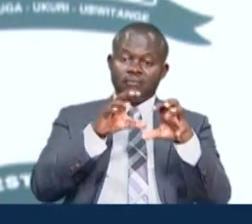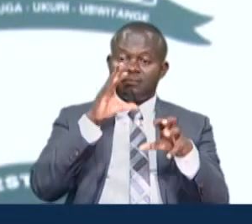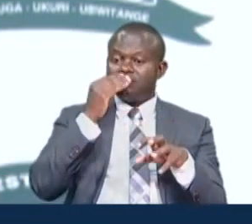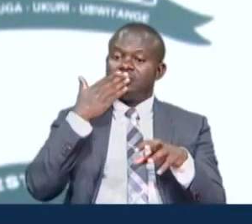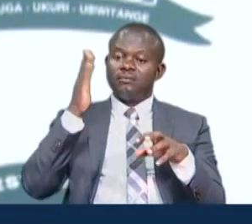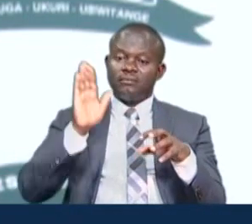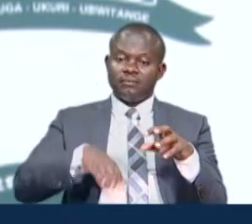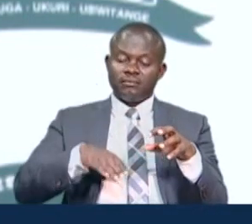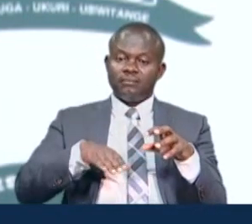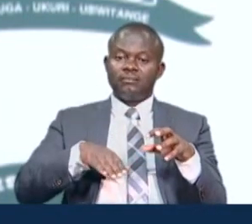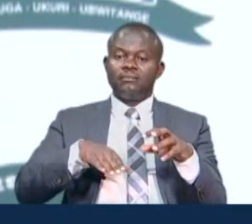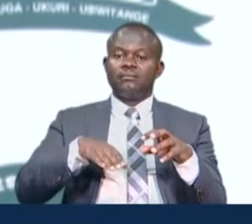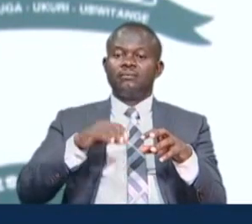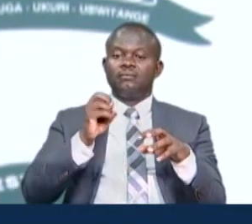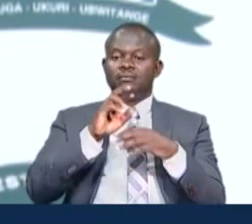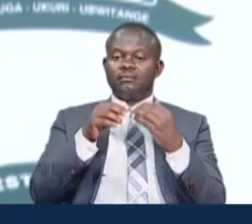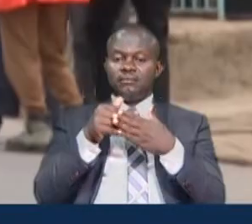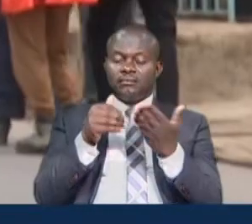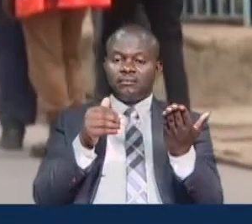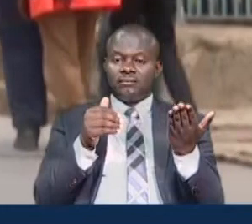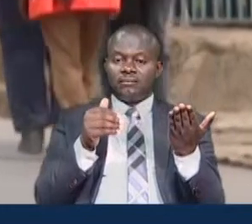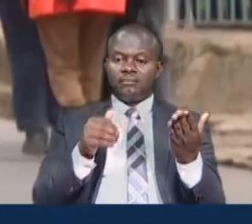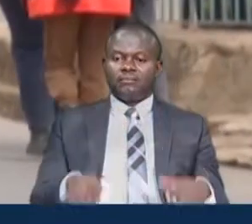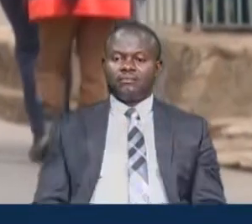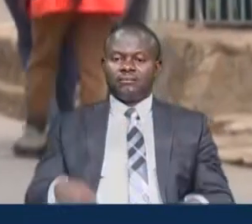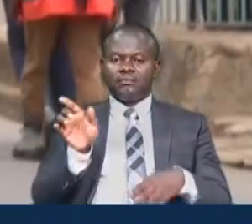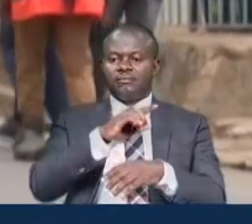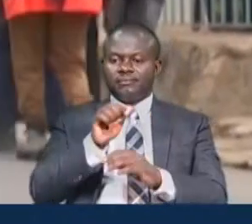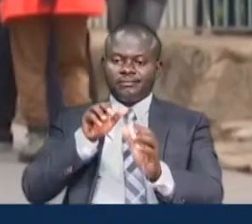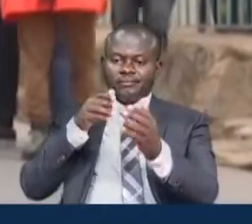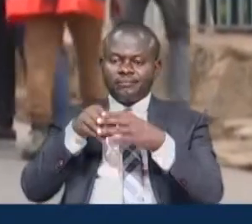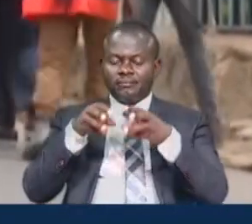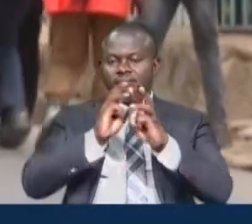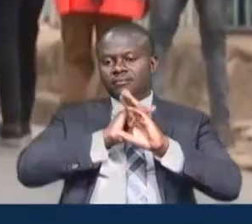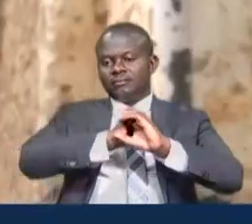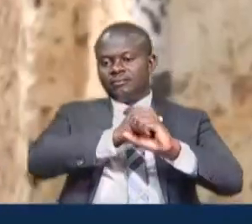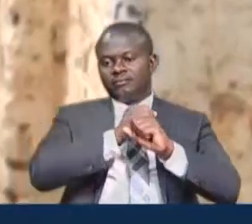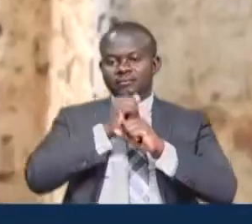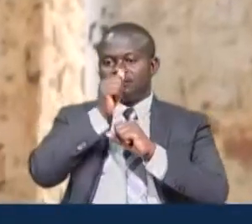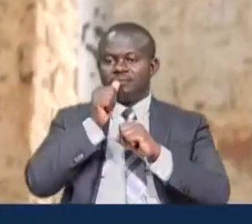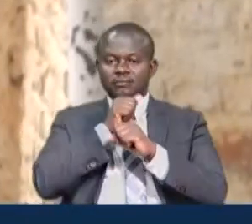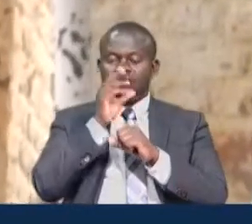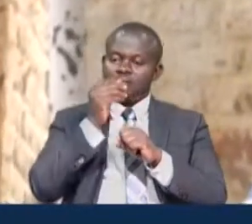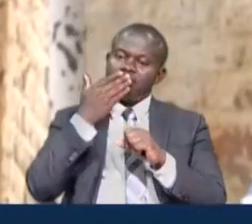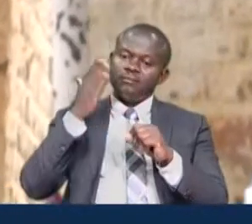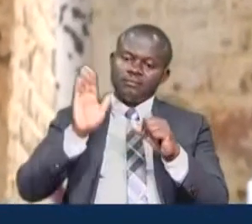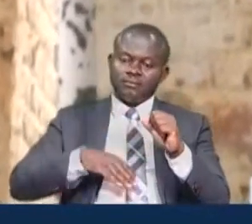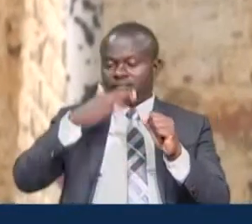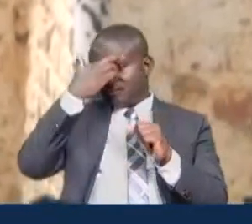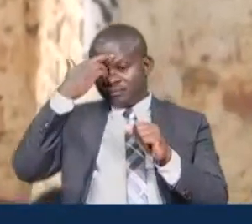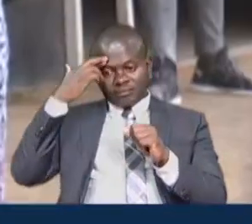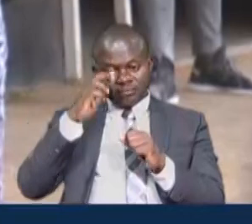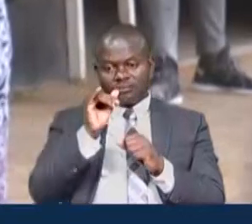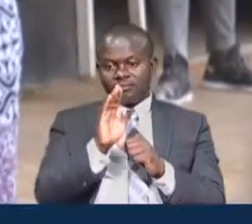gusebanya blackmailing cyangwa chantage. Aba kuki cyaha gikurikiranwa mu buryo burinda amabanga y'uwashakaga gusebywa ari nayo mpamvu